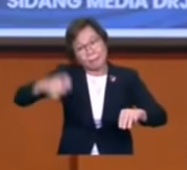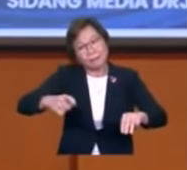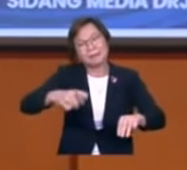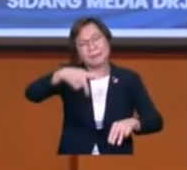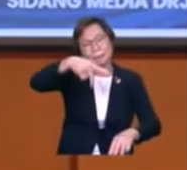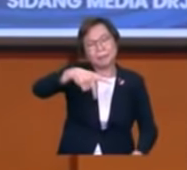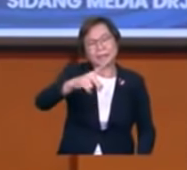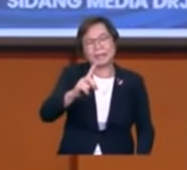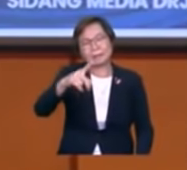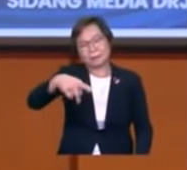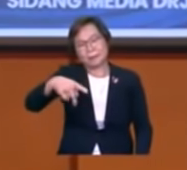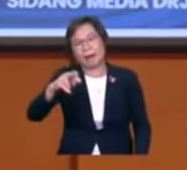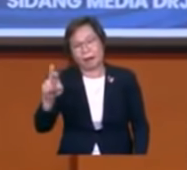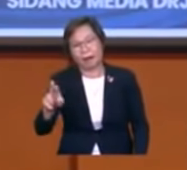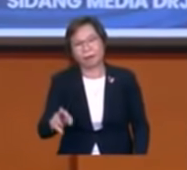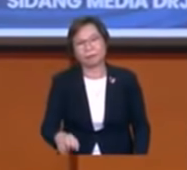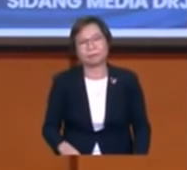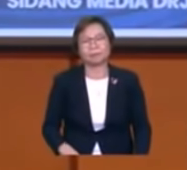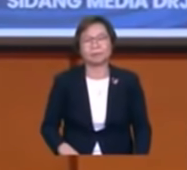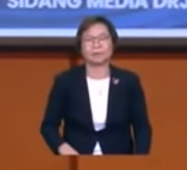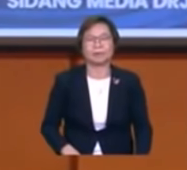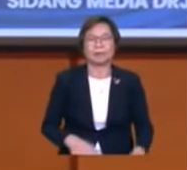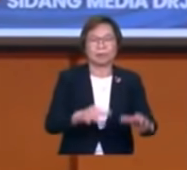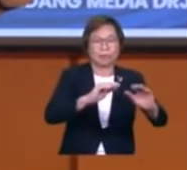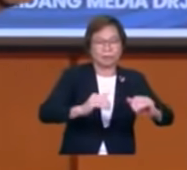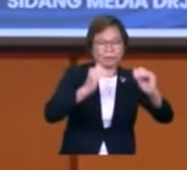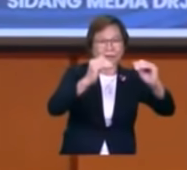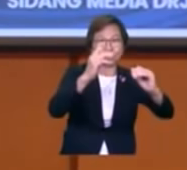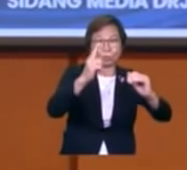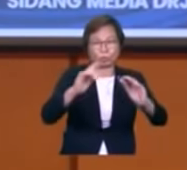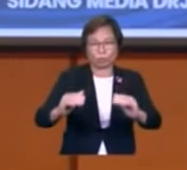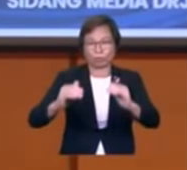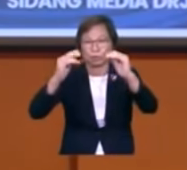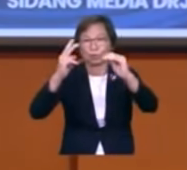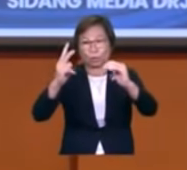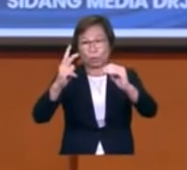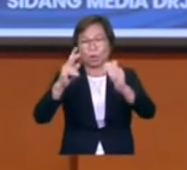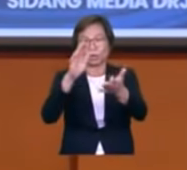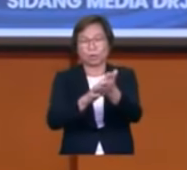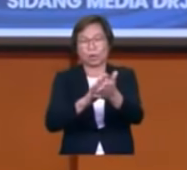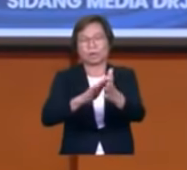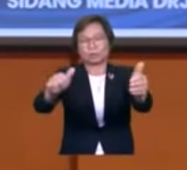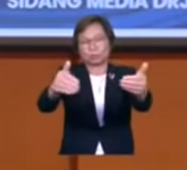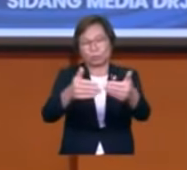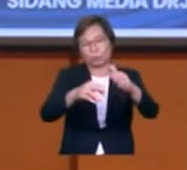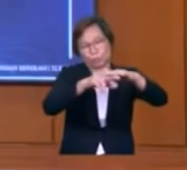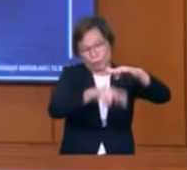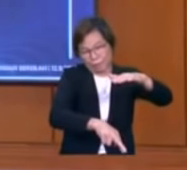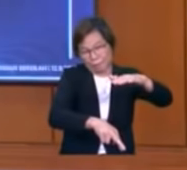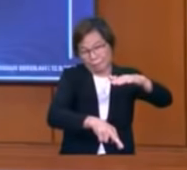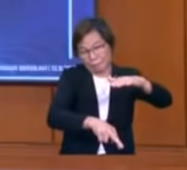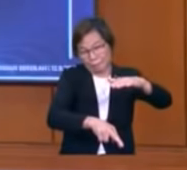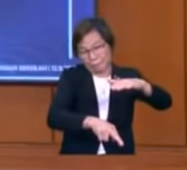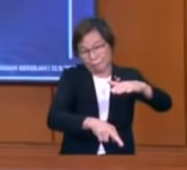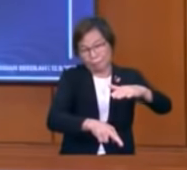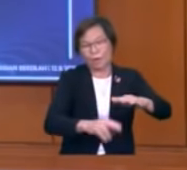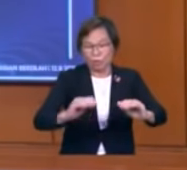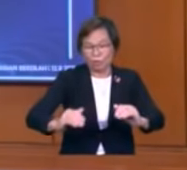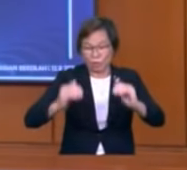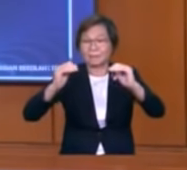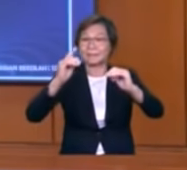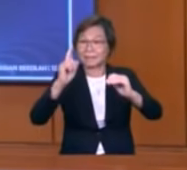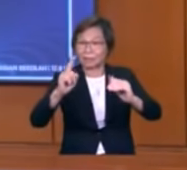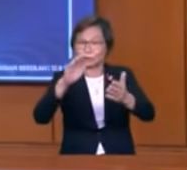umumnya pasal 1 pasal Duo sekolah ditutup untuk sekolah rendah saliva